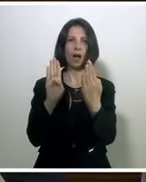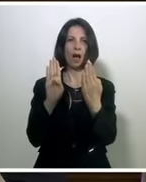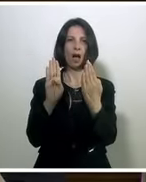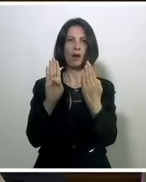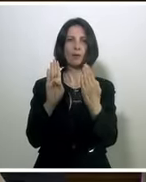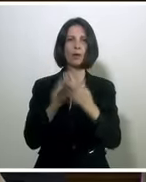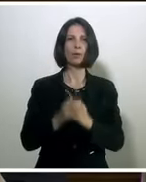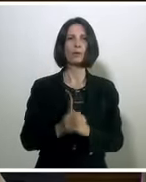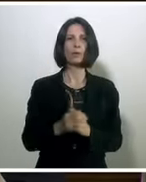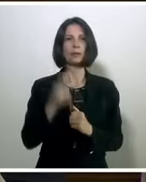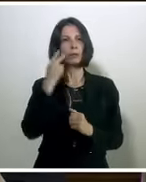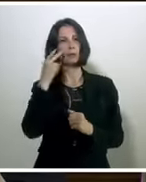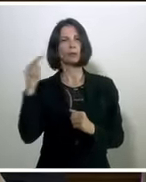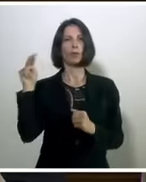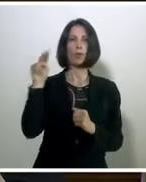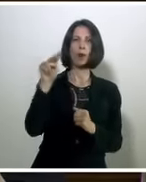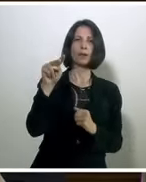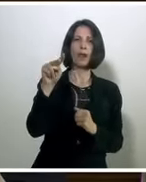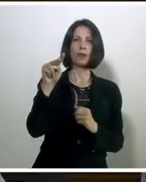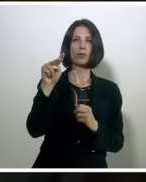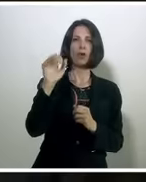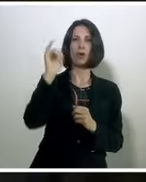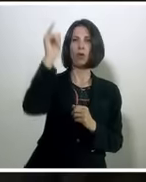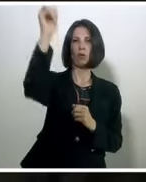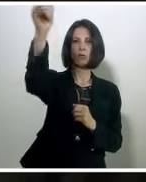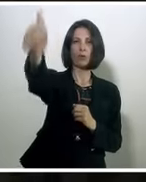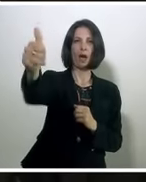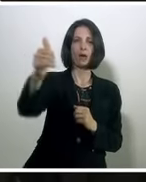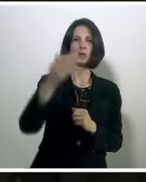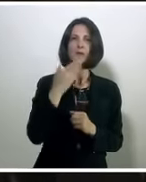sempre guardando più in là e lontano